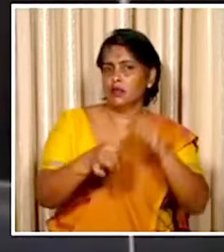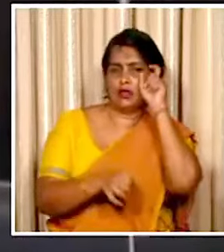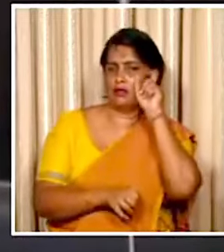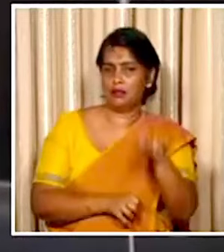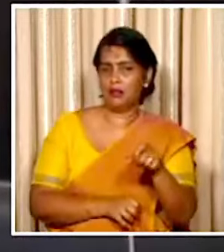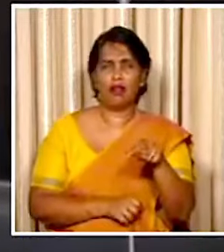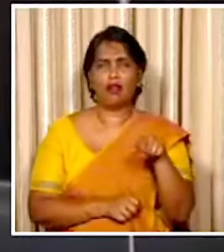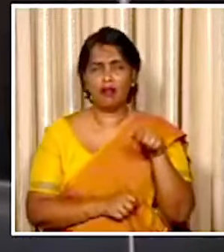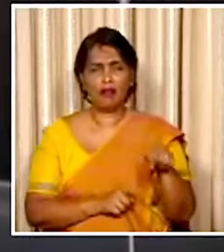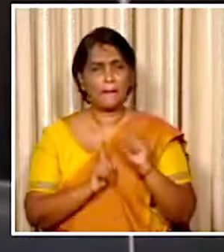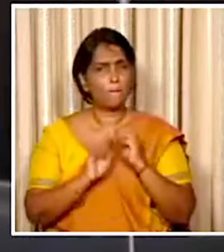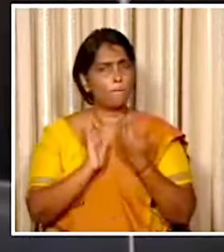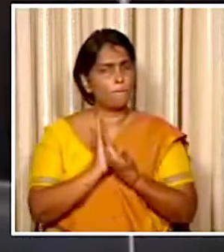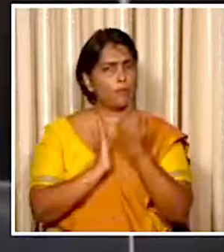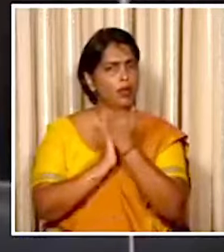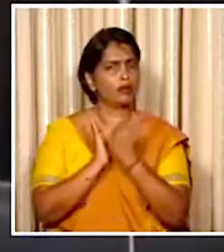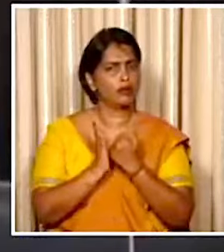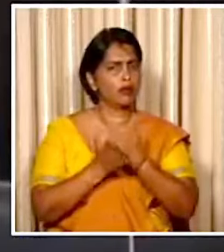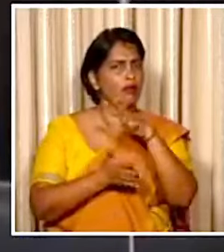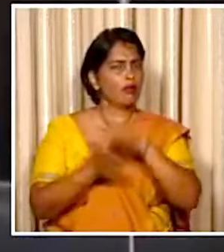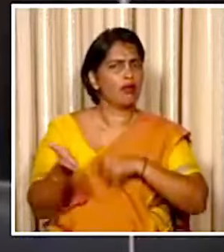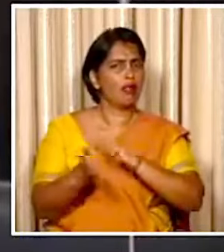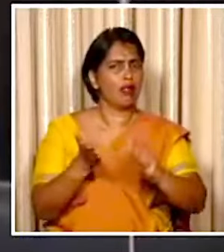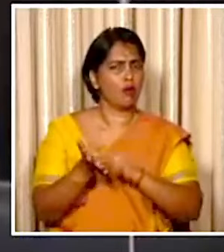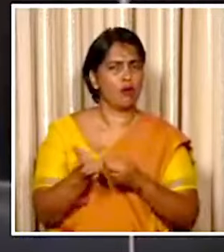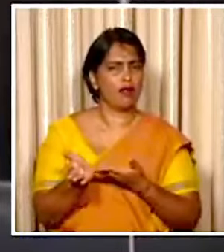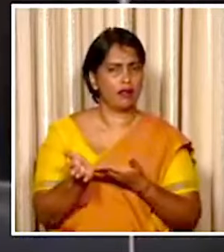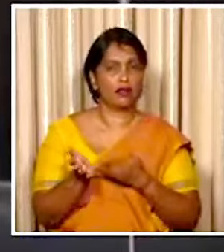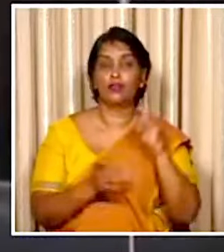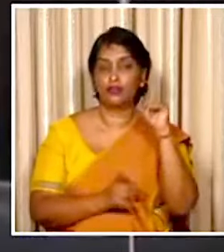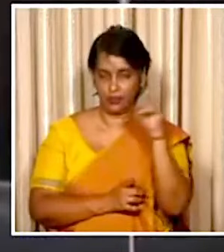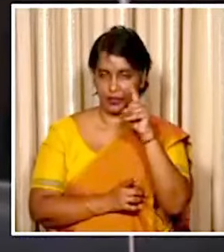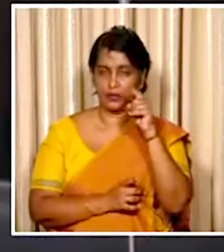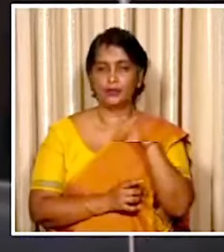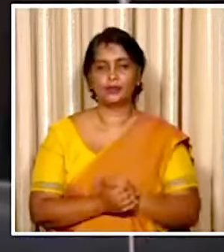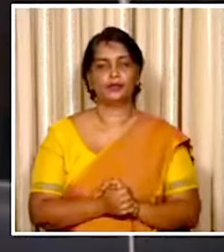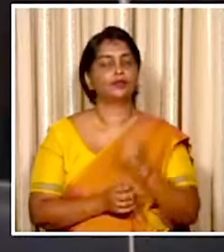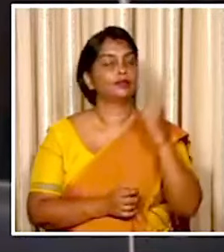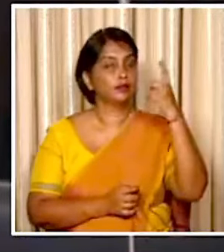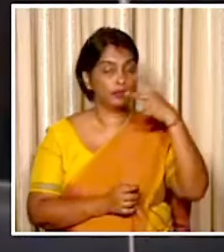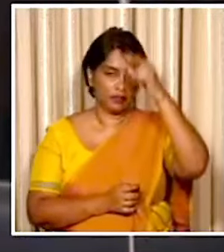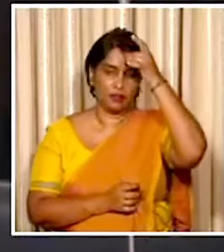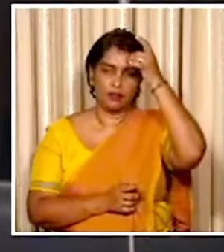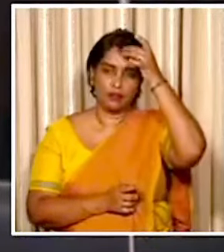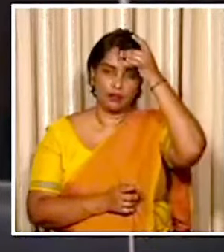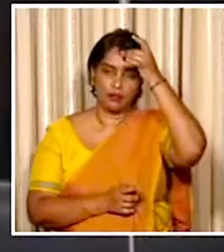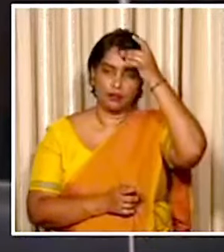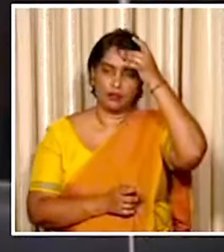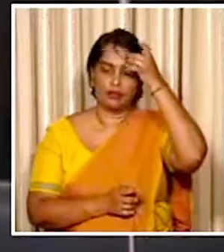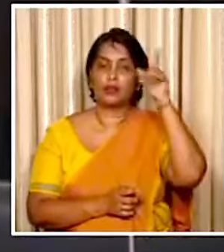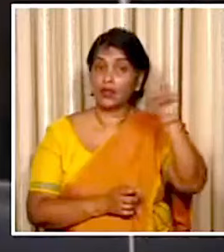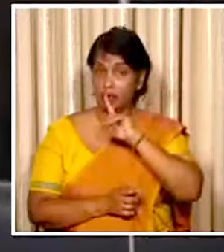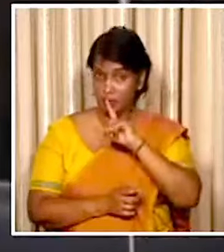ඇයි ප්‍රතිපත්ති මේ කරුණු සම්බන්ධයෙන් මේ ලිපියක් ලිව්වේ කියලා. පළවෙනි කාරණය. දෙවැනි කාරණය ඔබතුමාත් එක්ක ඔබතුමා